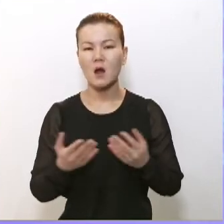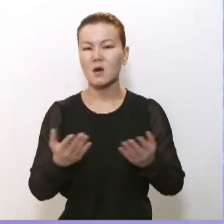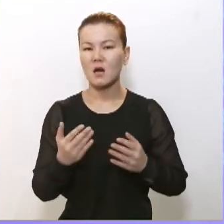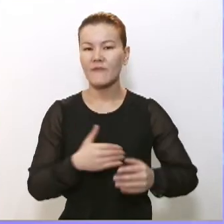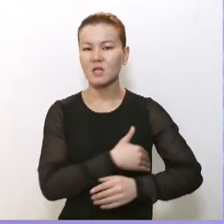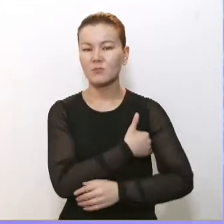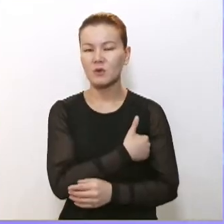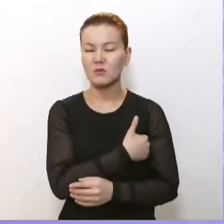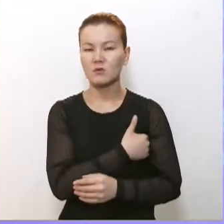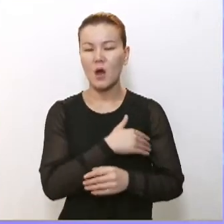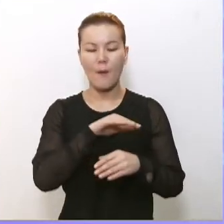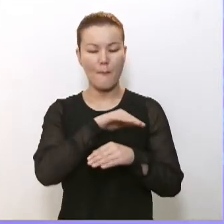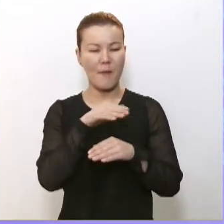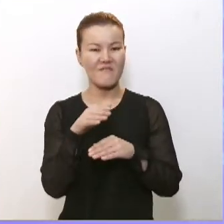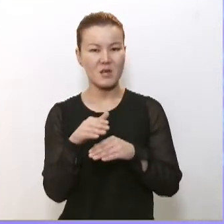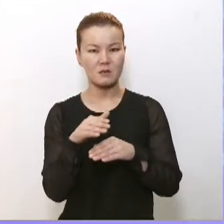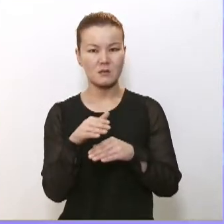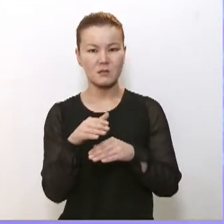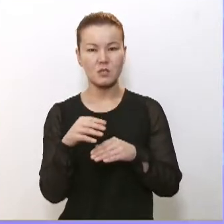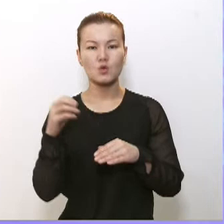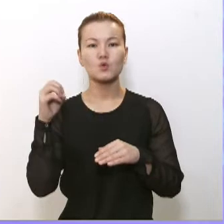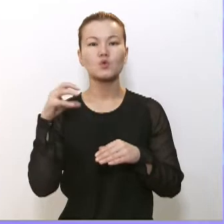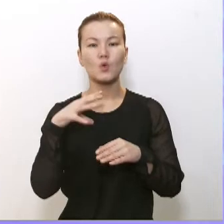температура поверхности солнца